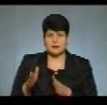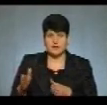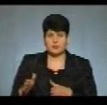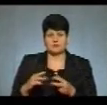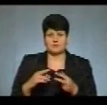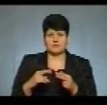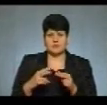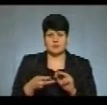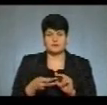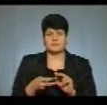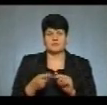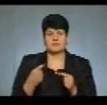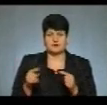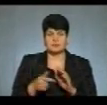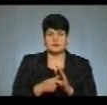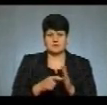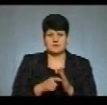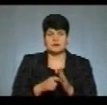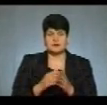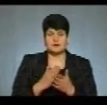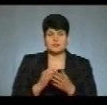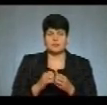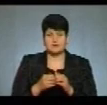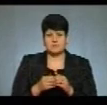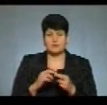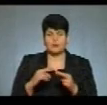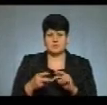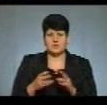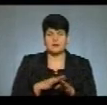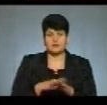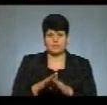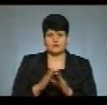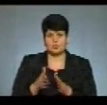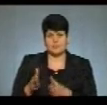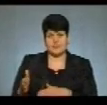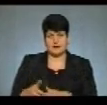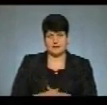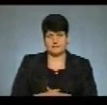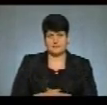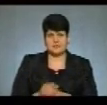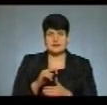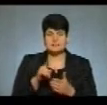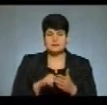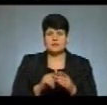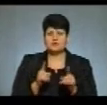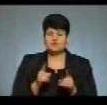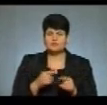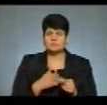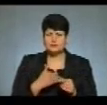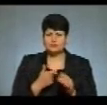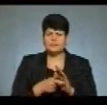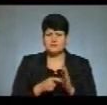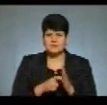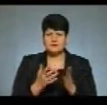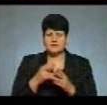тому найхолоднішому кабінеті, де батьки не мають проблеми, ще й поміняли повністю секції батареї. На запитання, чому температура в кабінетах,